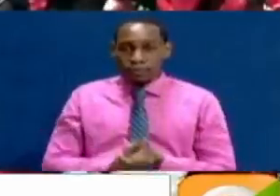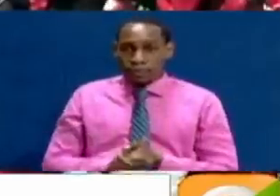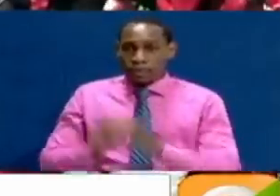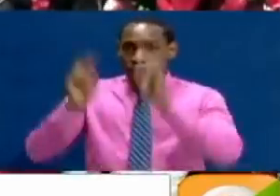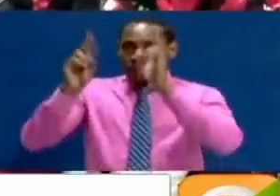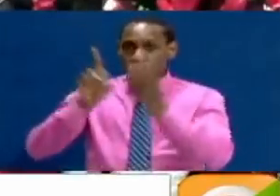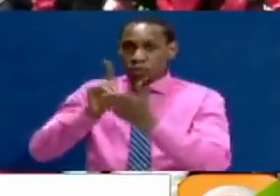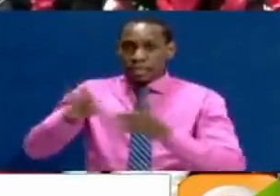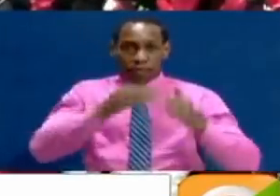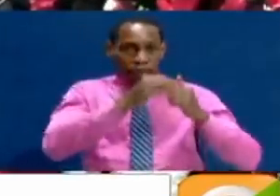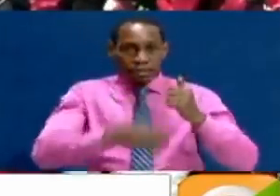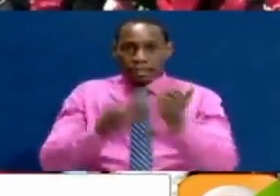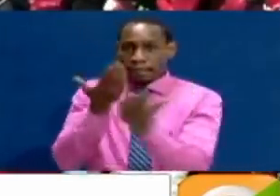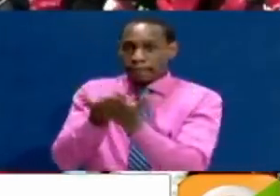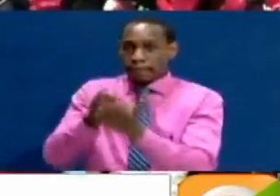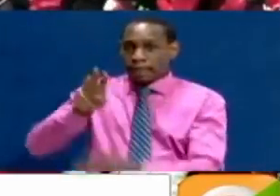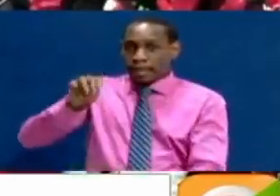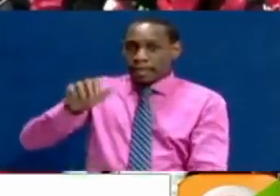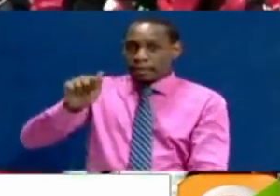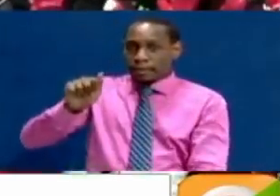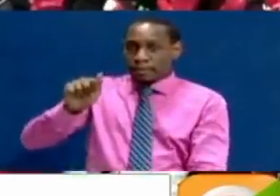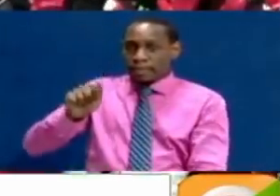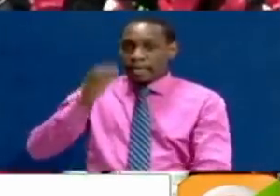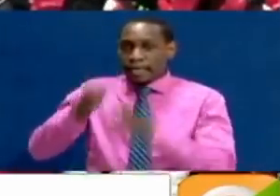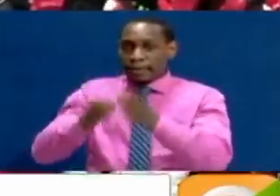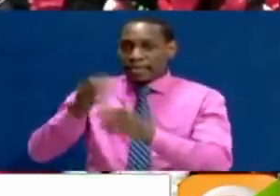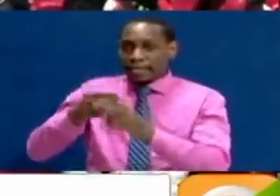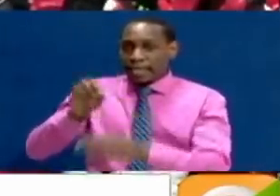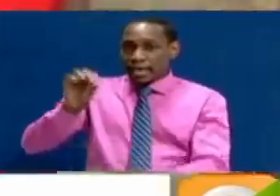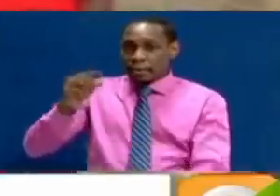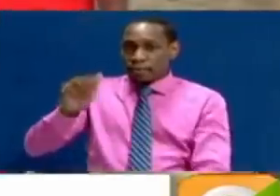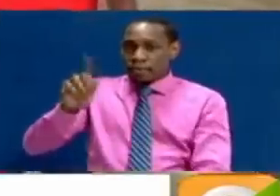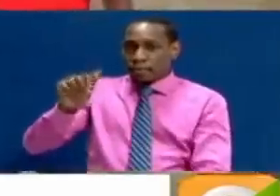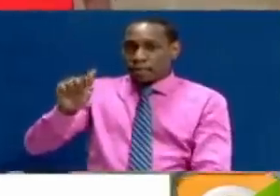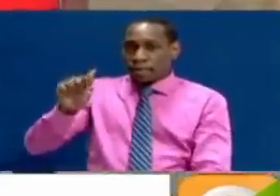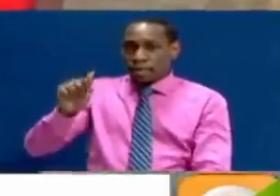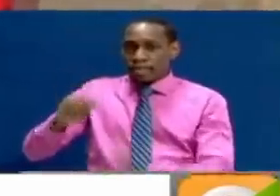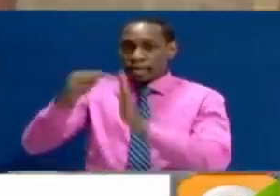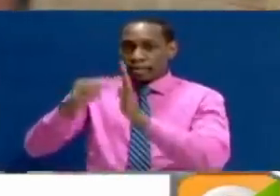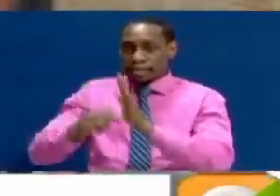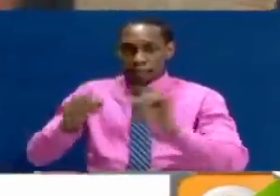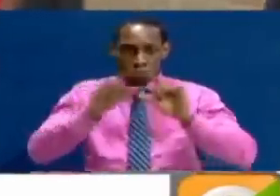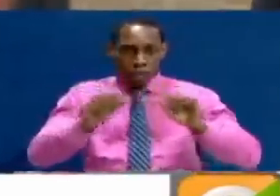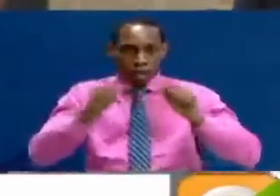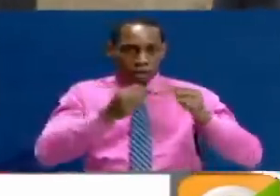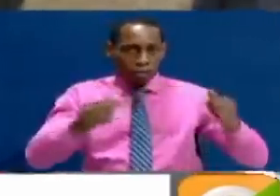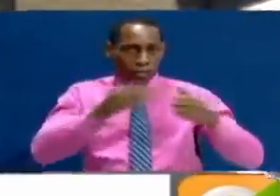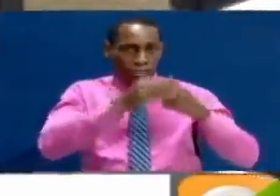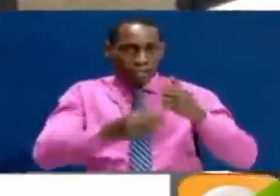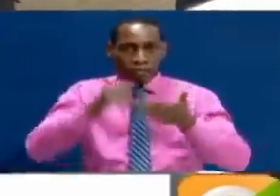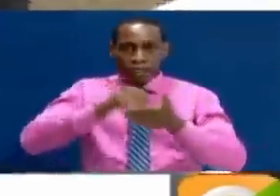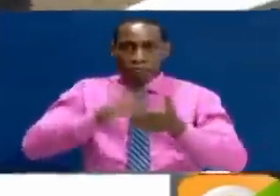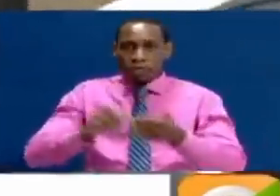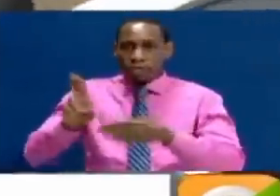Hoja ya kumtimua Sonko iliwasilishwa na mwakilishi wadi wa Embakasi Michael Ogada, aliyeorodhesha msururu wa tuhuma dhidi yake